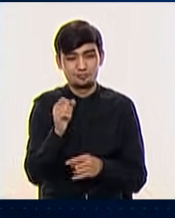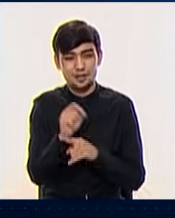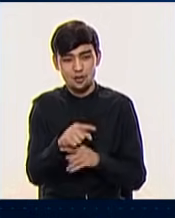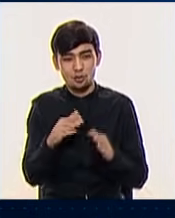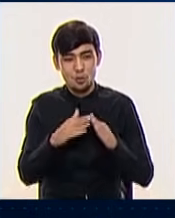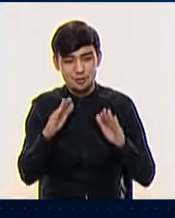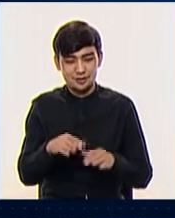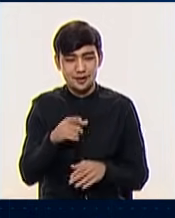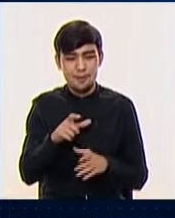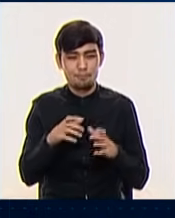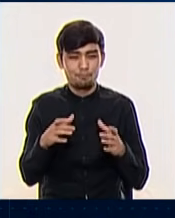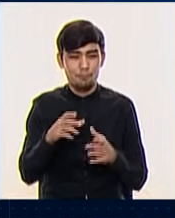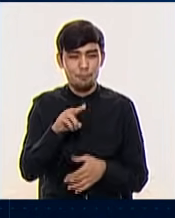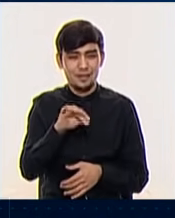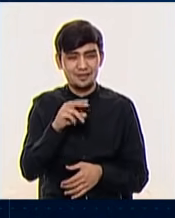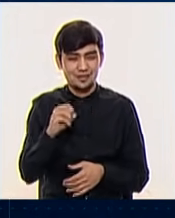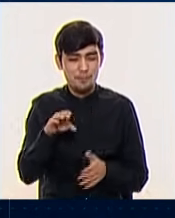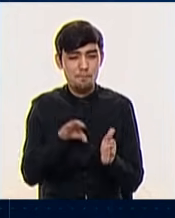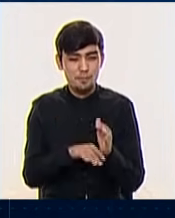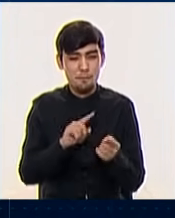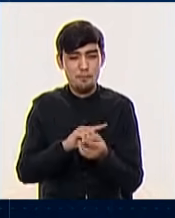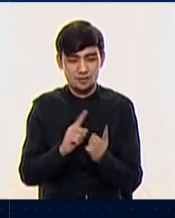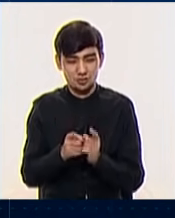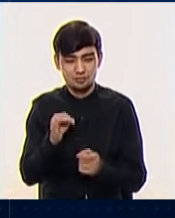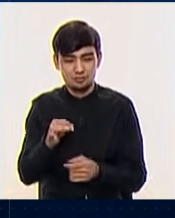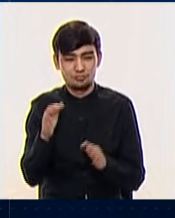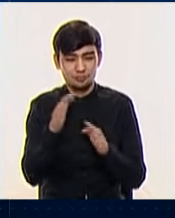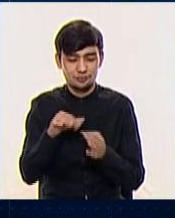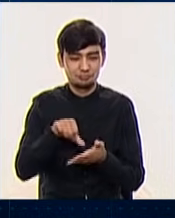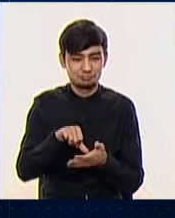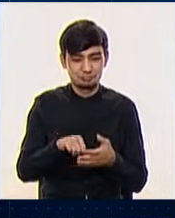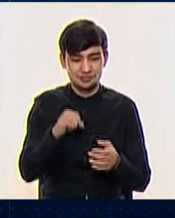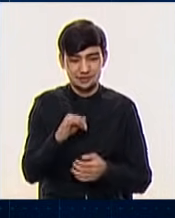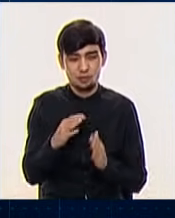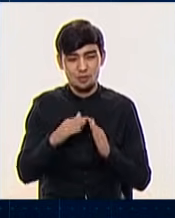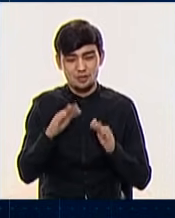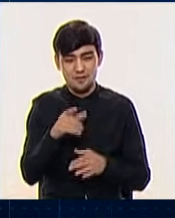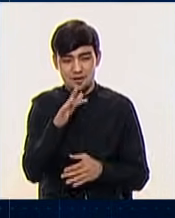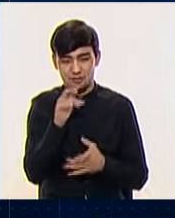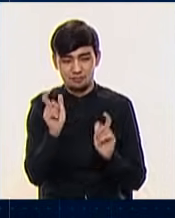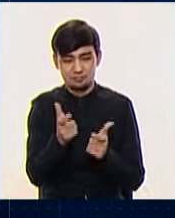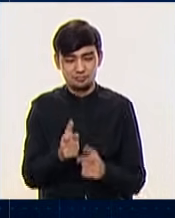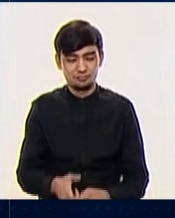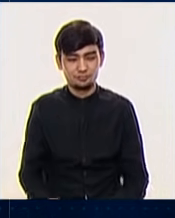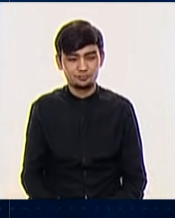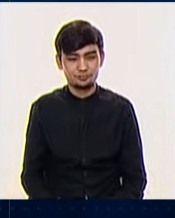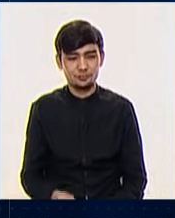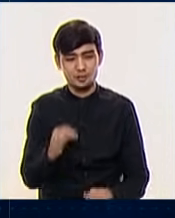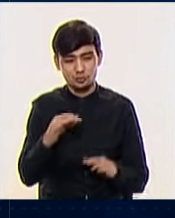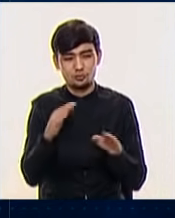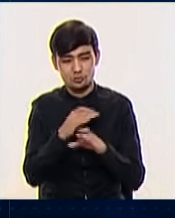концерты вместо пиццы. Обычные концертные залы в Германии уже почти год закрыты из-за пандемии коронавируса. И